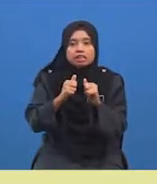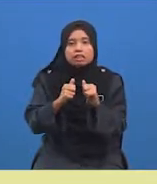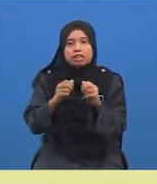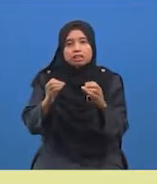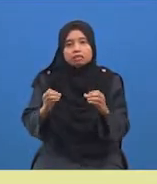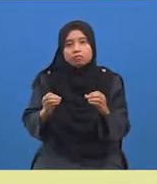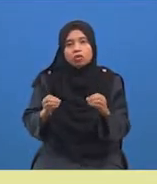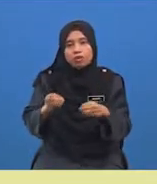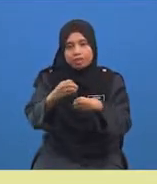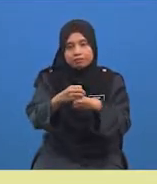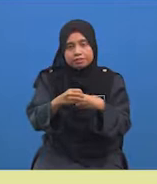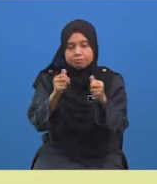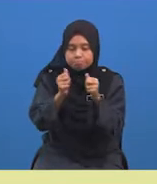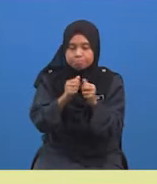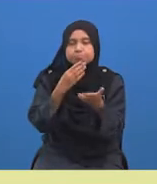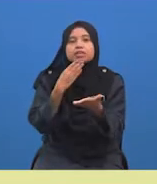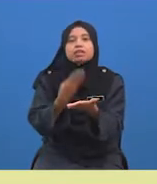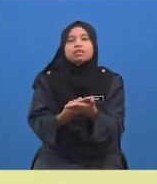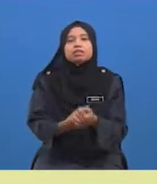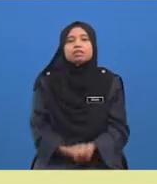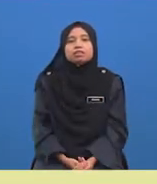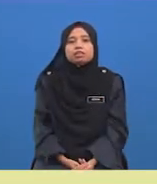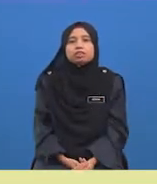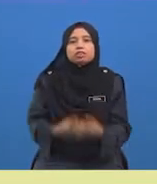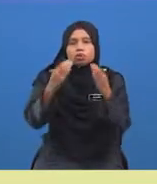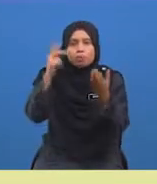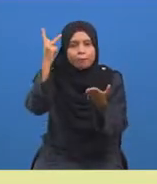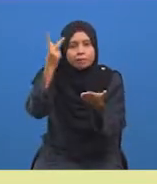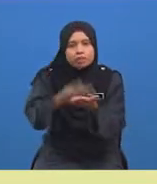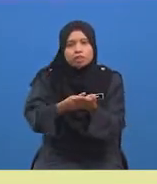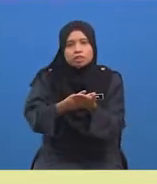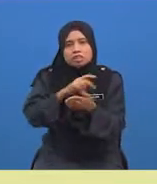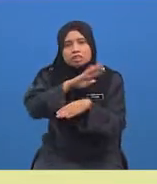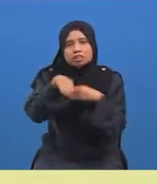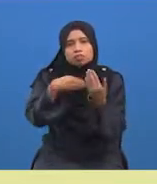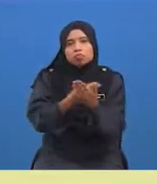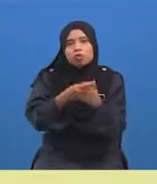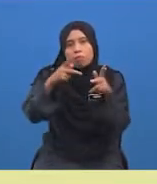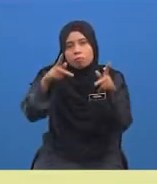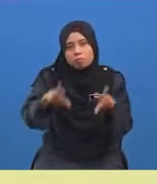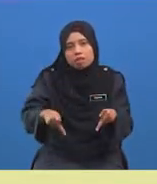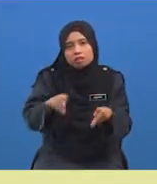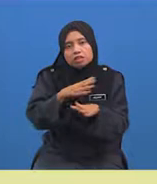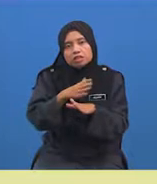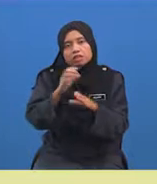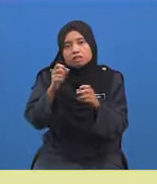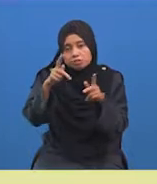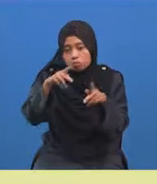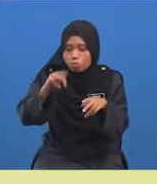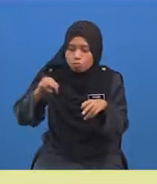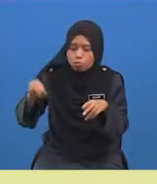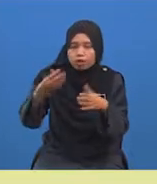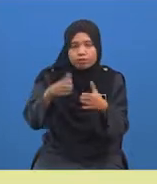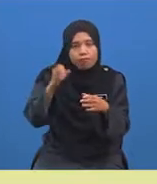aspek organisasi dengan baik. Cikgu percaya, semua pelajar sudah mampu menerangkan 8